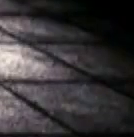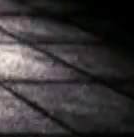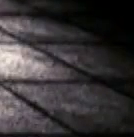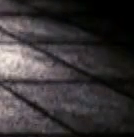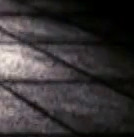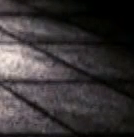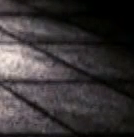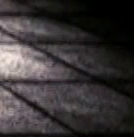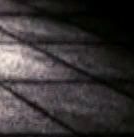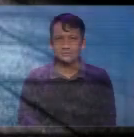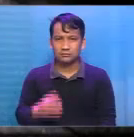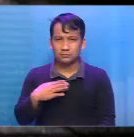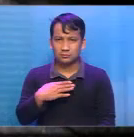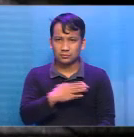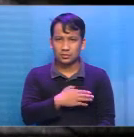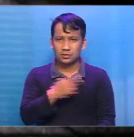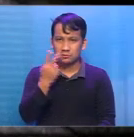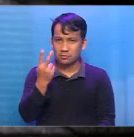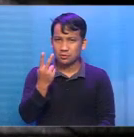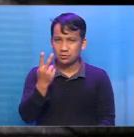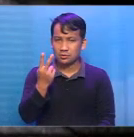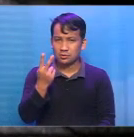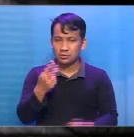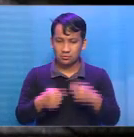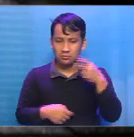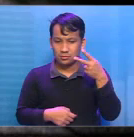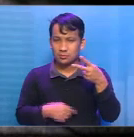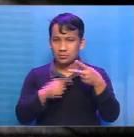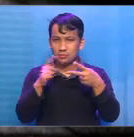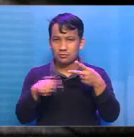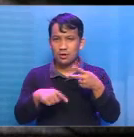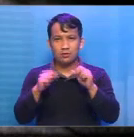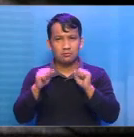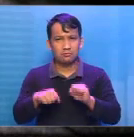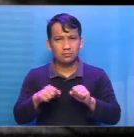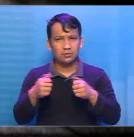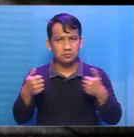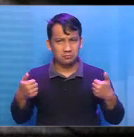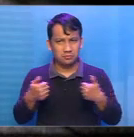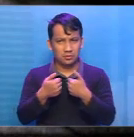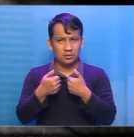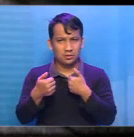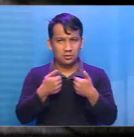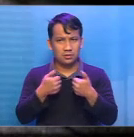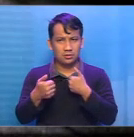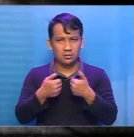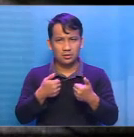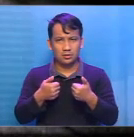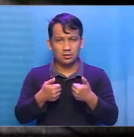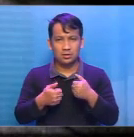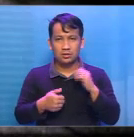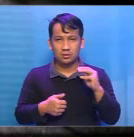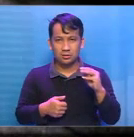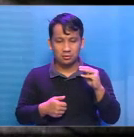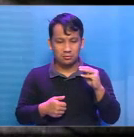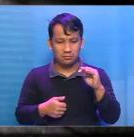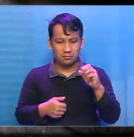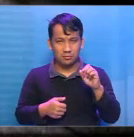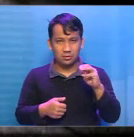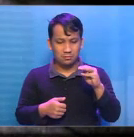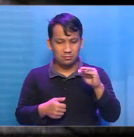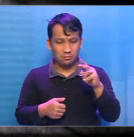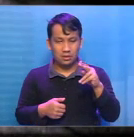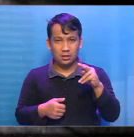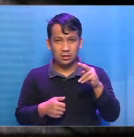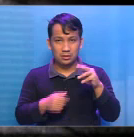Sa Kongreso po, may dalawang malaking bloke na aasahan mong magbabanggaan. Yan po ang mayorya. Yung nakararami sa